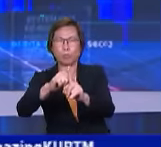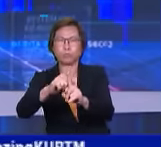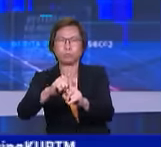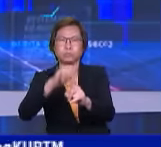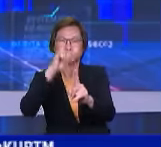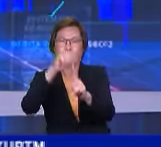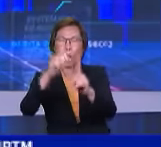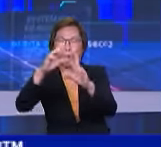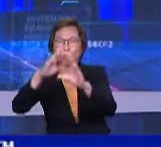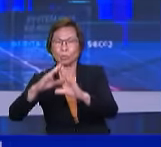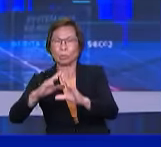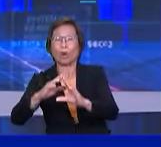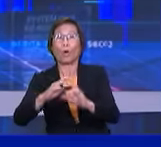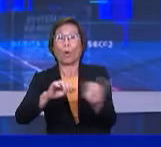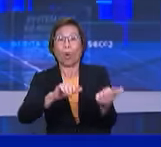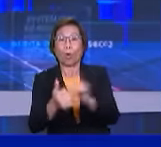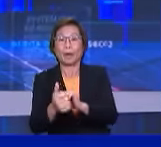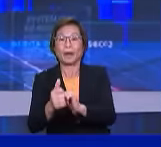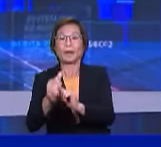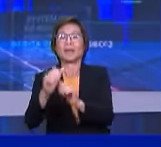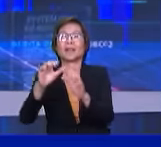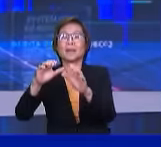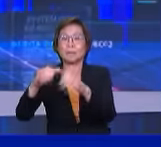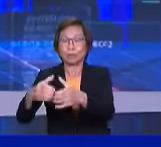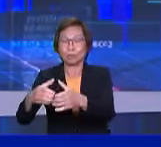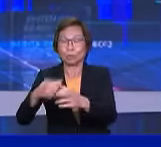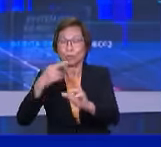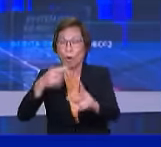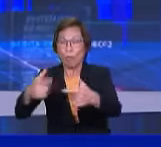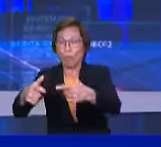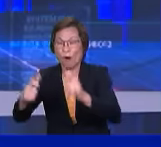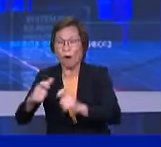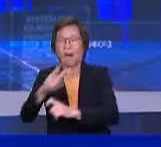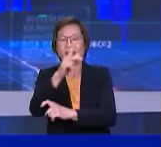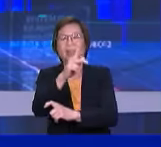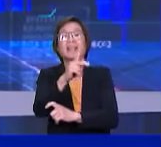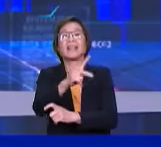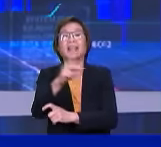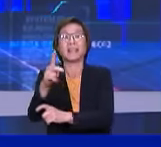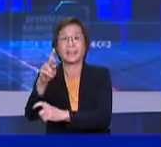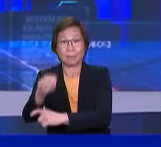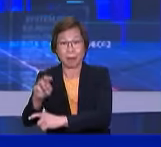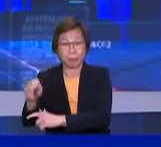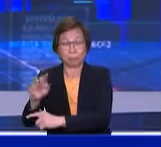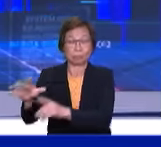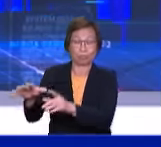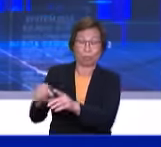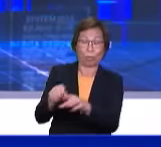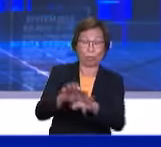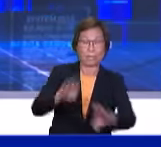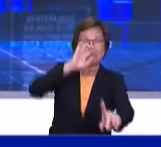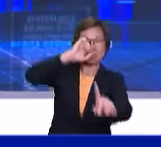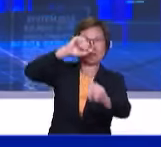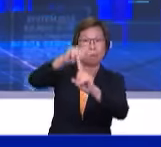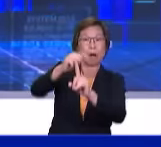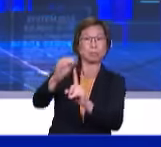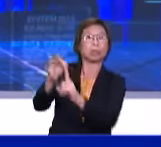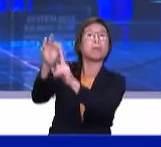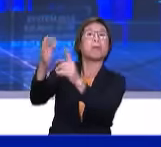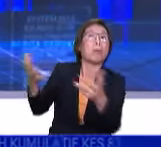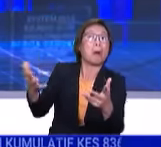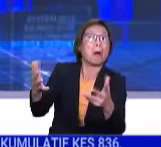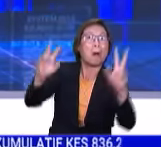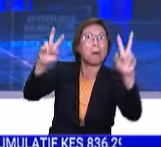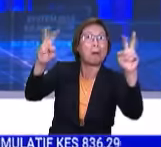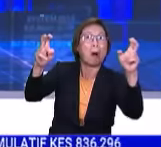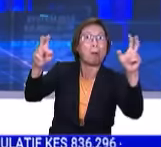pasukan respon pantas Kementerian Komunikasi dan Multimedia KKMM. Ia melibatkan berita palsu terutamanya dalam